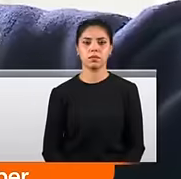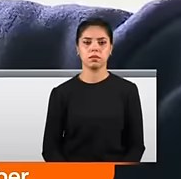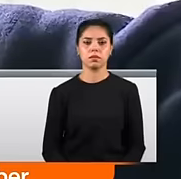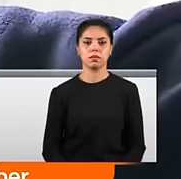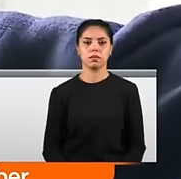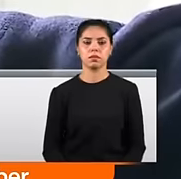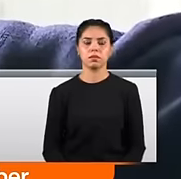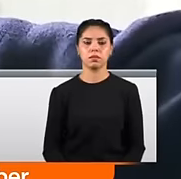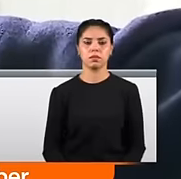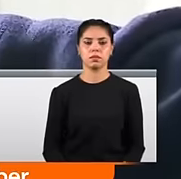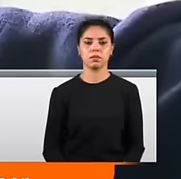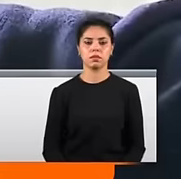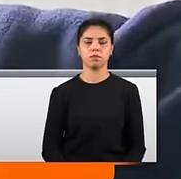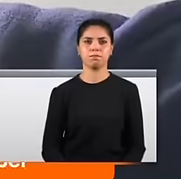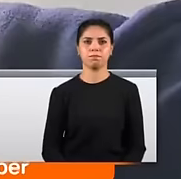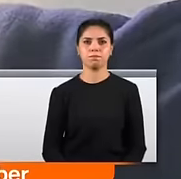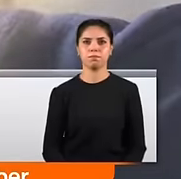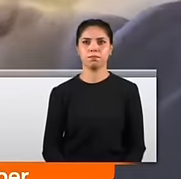Bir tane kızım vardı.